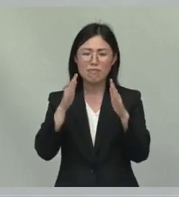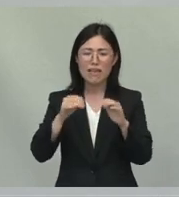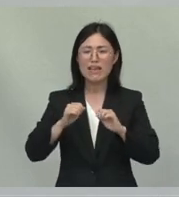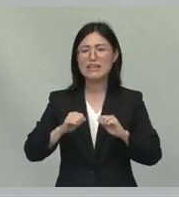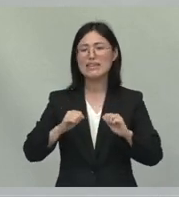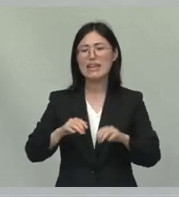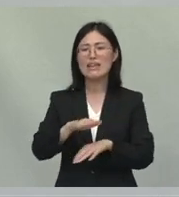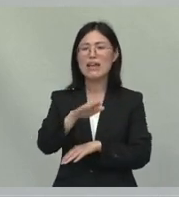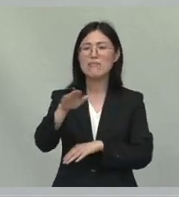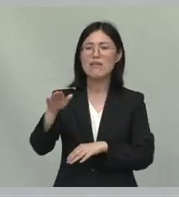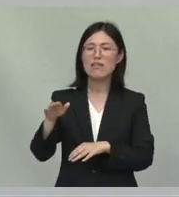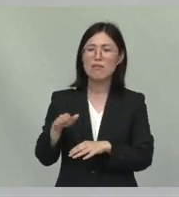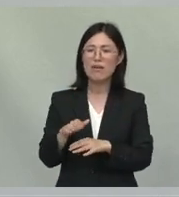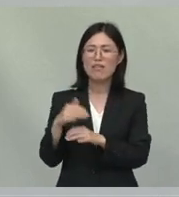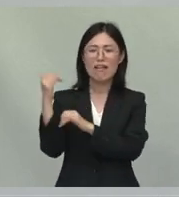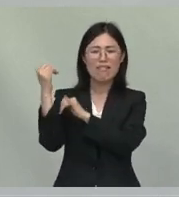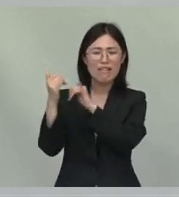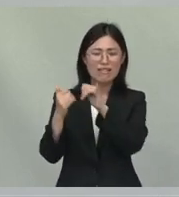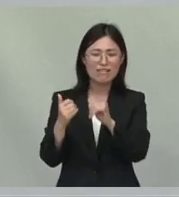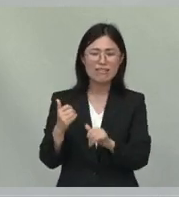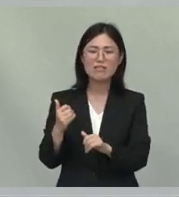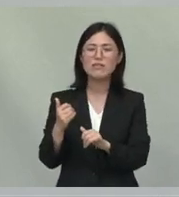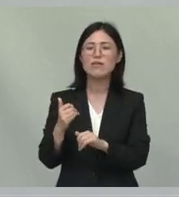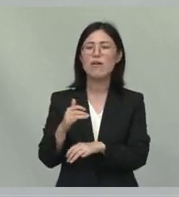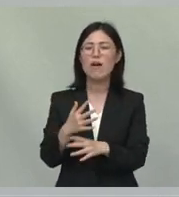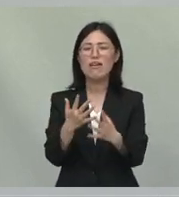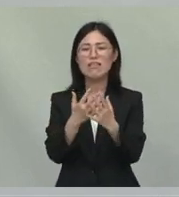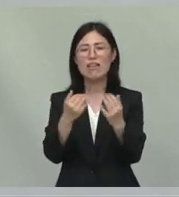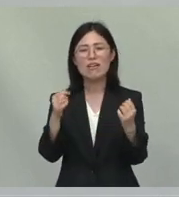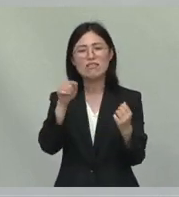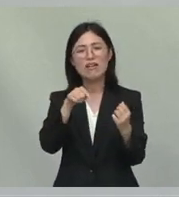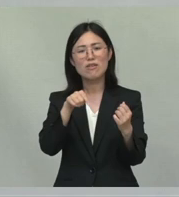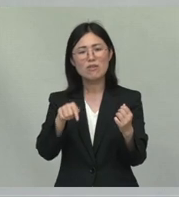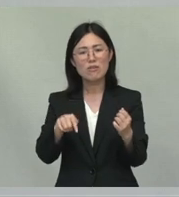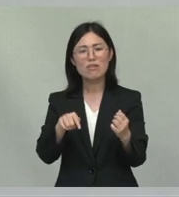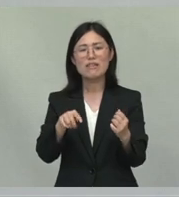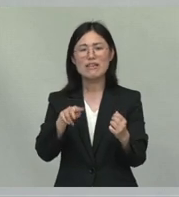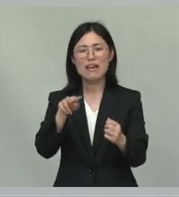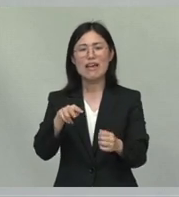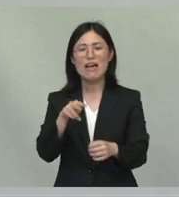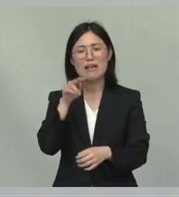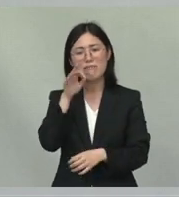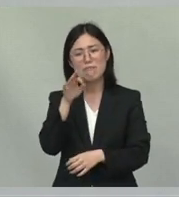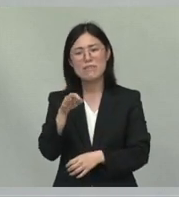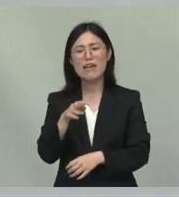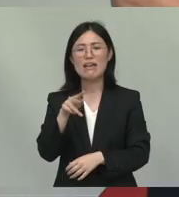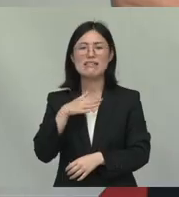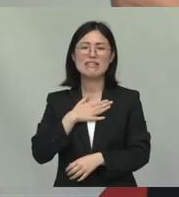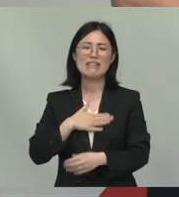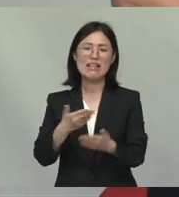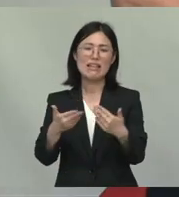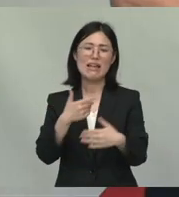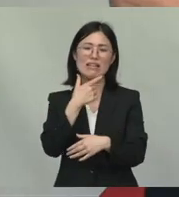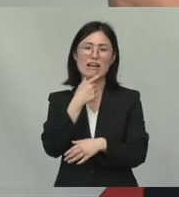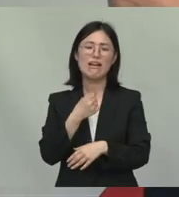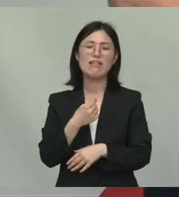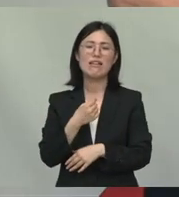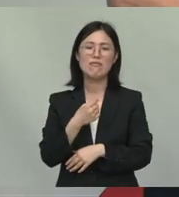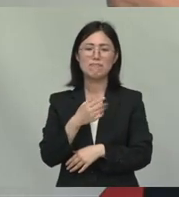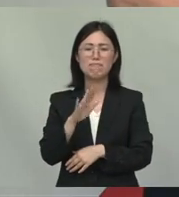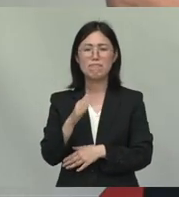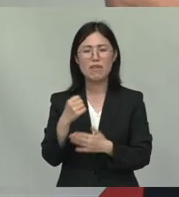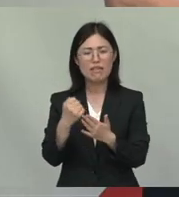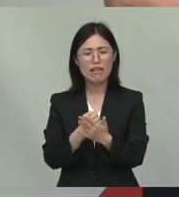の足跡を多くの方に知っていただきたかったと思います。残念ながらそ